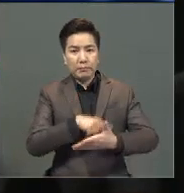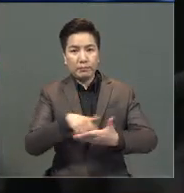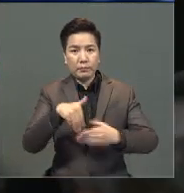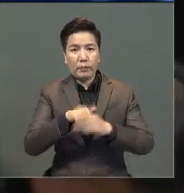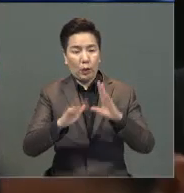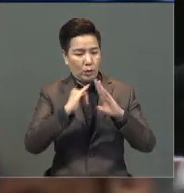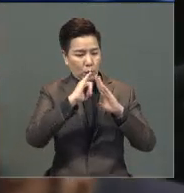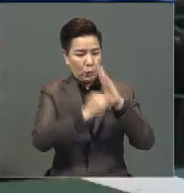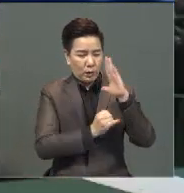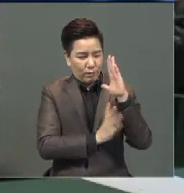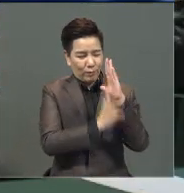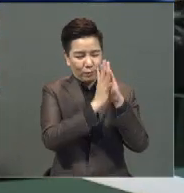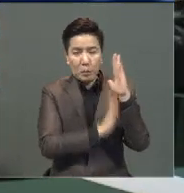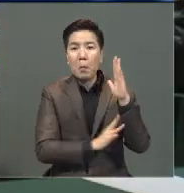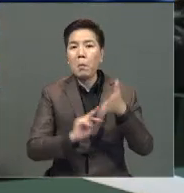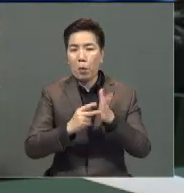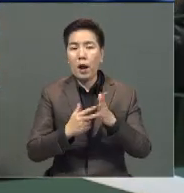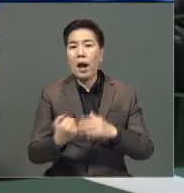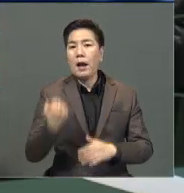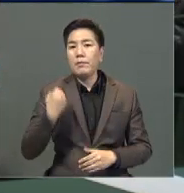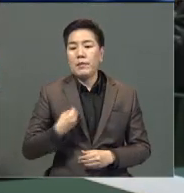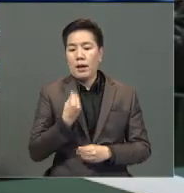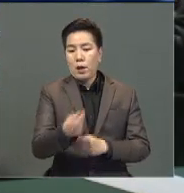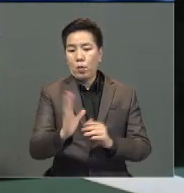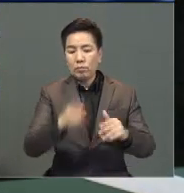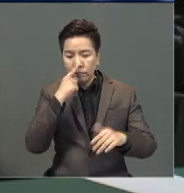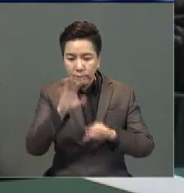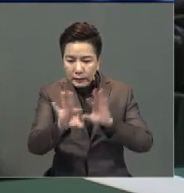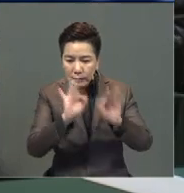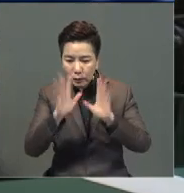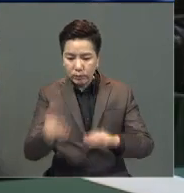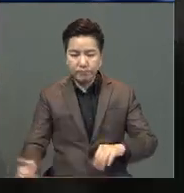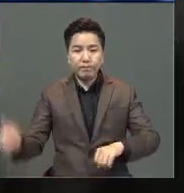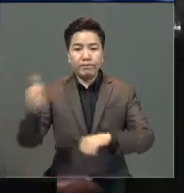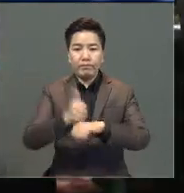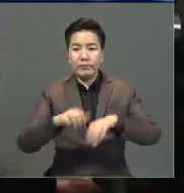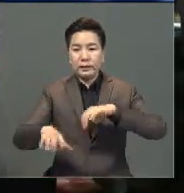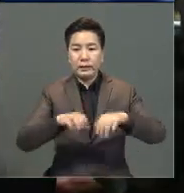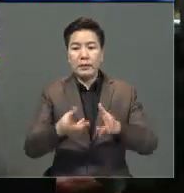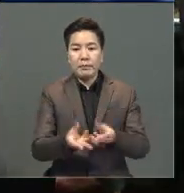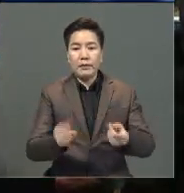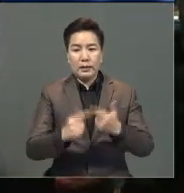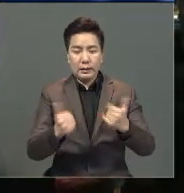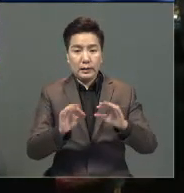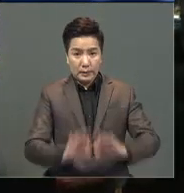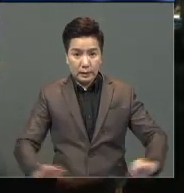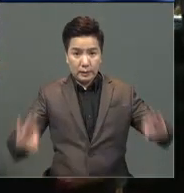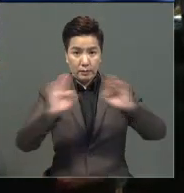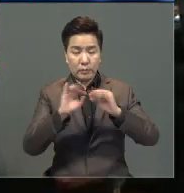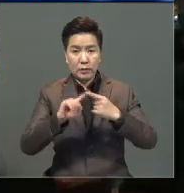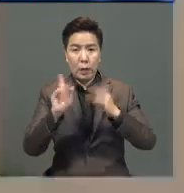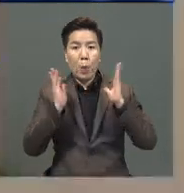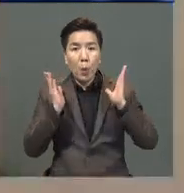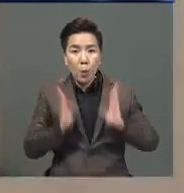เป็นการคืนอำนาจให้กับประชาอยู่ในการตัดสินใจเลือกคนมาบริหารและการเลือกตั้งท้องถิ่นในปัจจุบันยังเป็นสิ่งสำคัญครับ